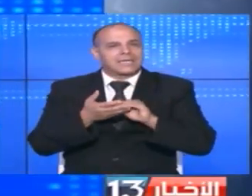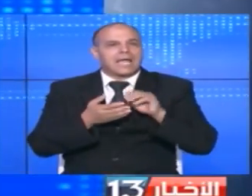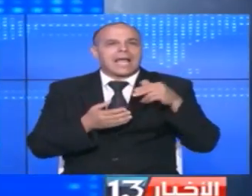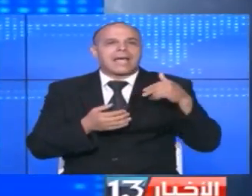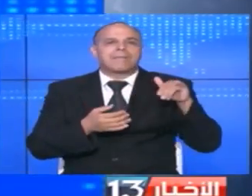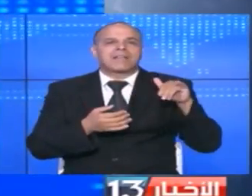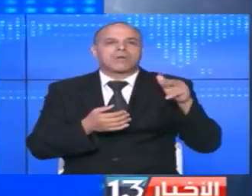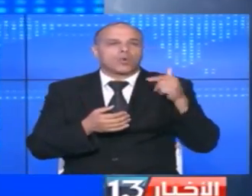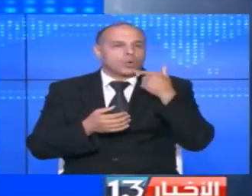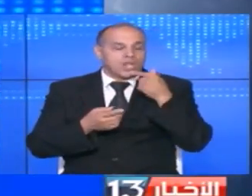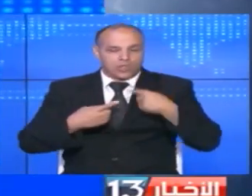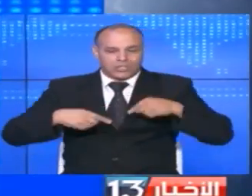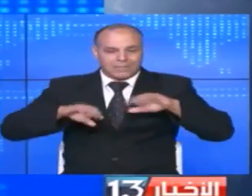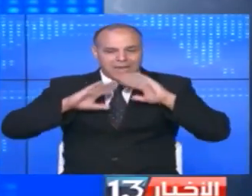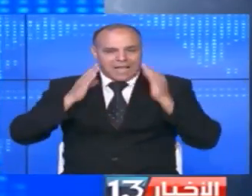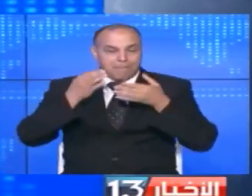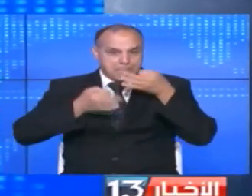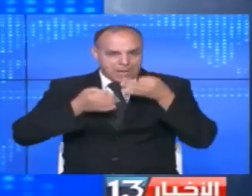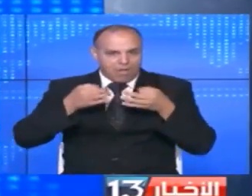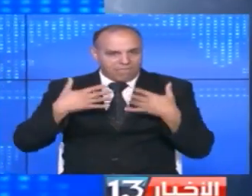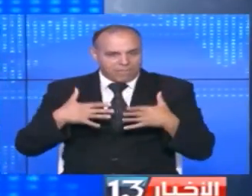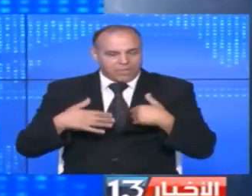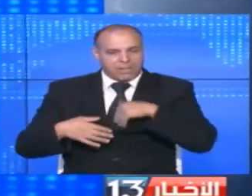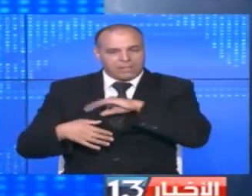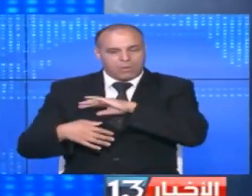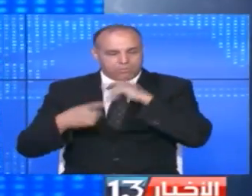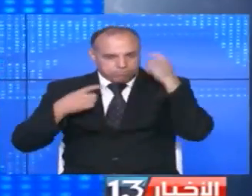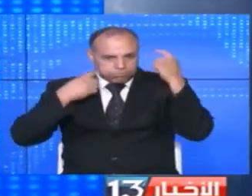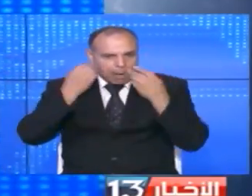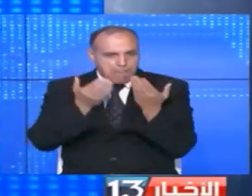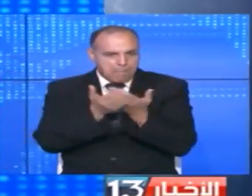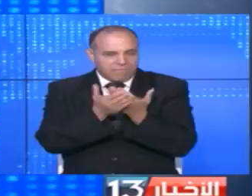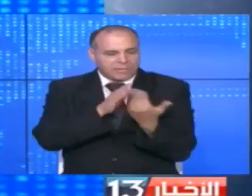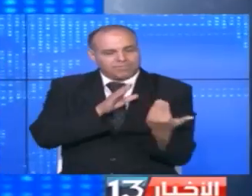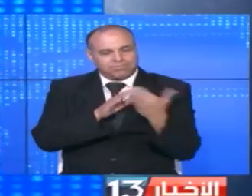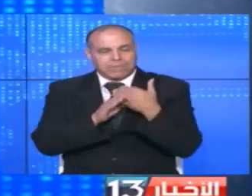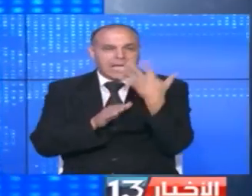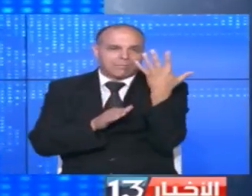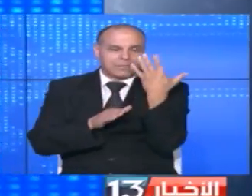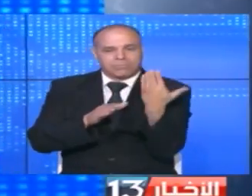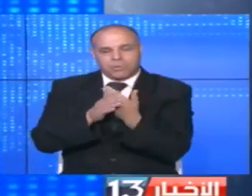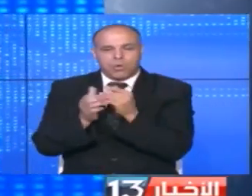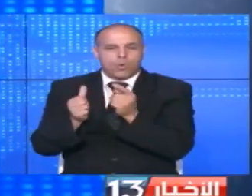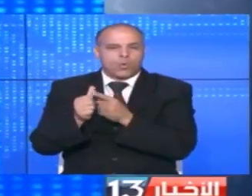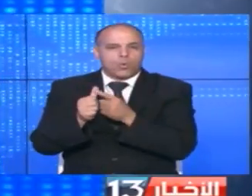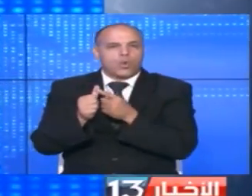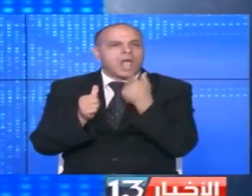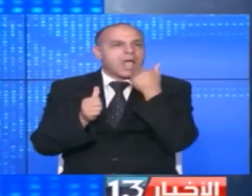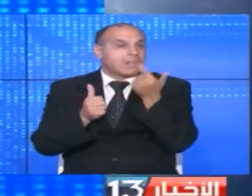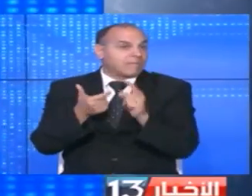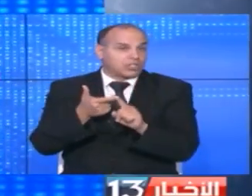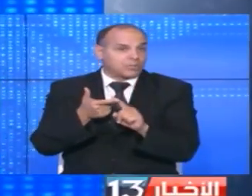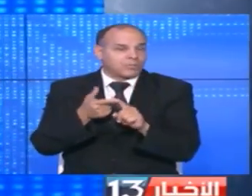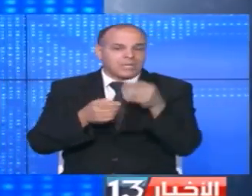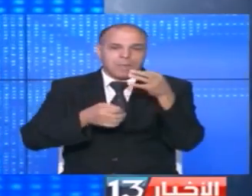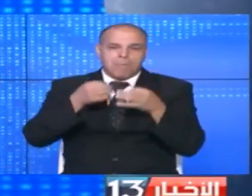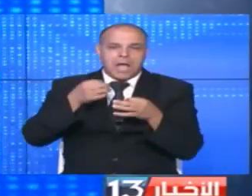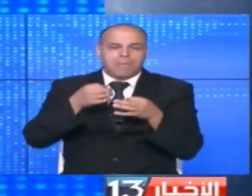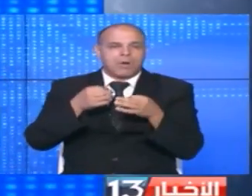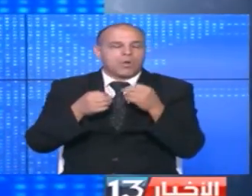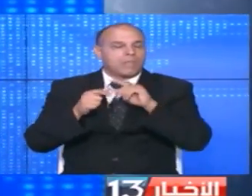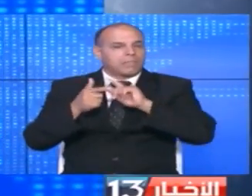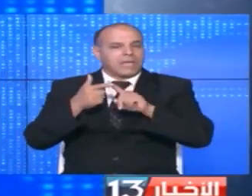الغابري بان الجلسه العامه القضائيه تولت النظر في ملفات الطعون الخمسه المقدمه بوصفها محكمه الدرجه